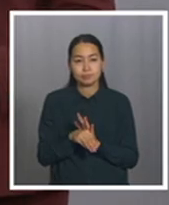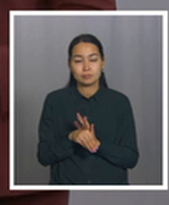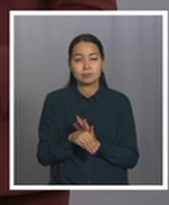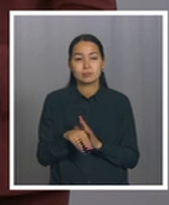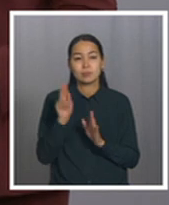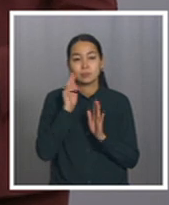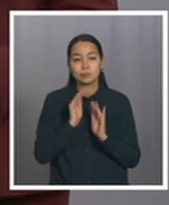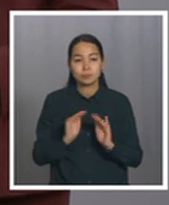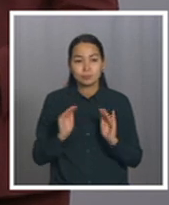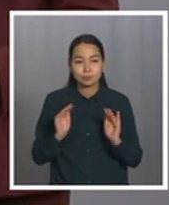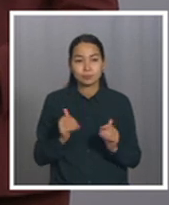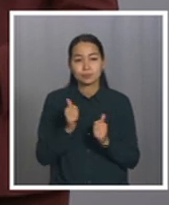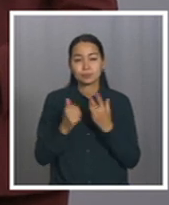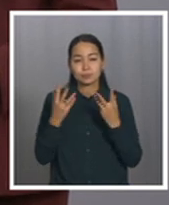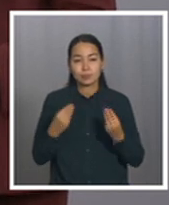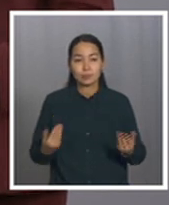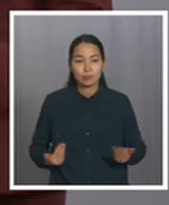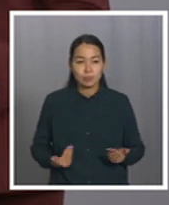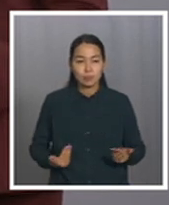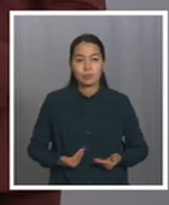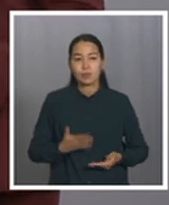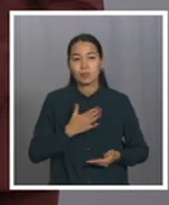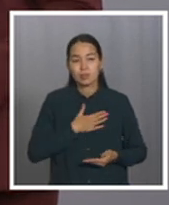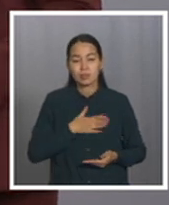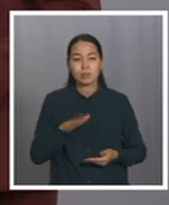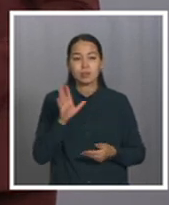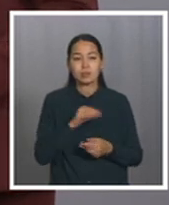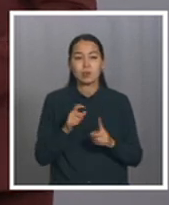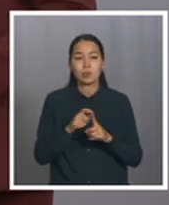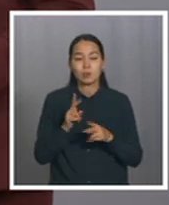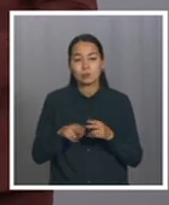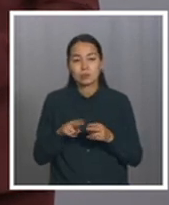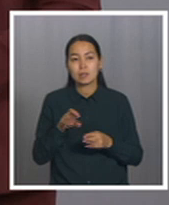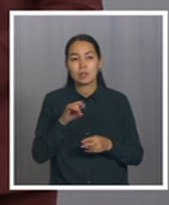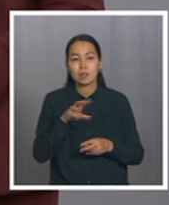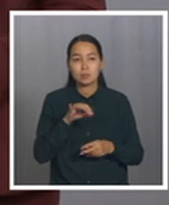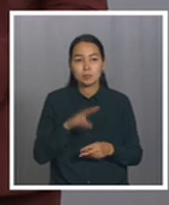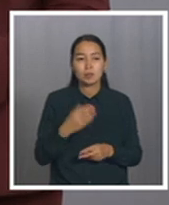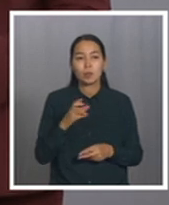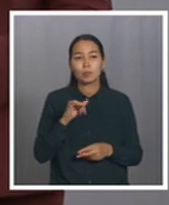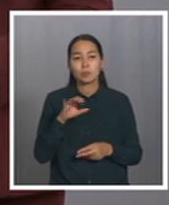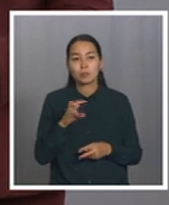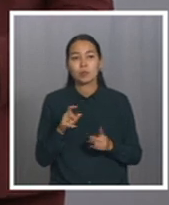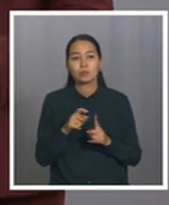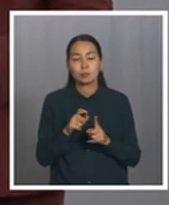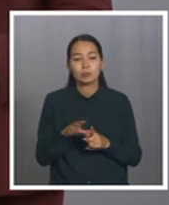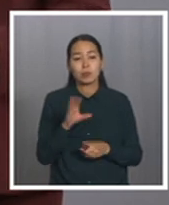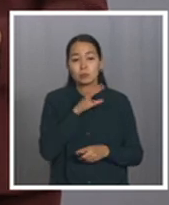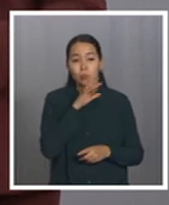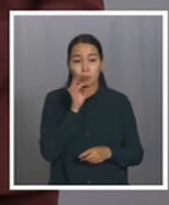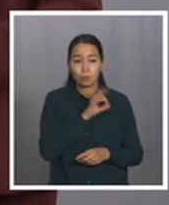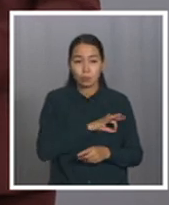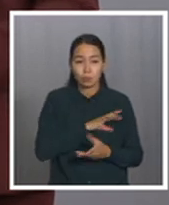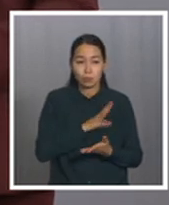Оқушылар, күнделікті өмірімізде біз кірме сөздер, термин сөздер, будан сөздерді көптеп қолданамыз.